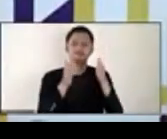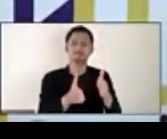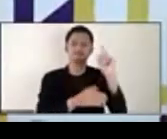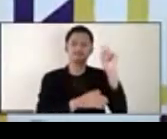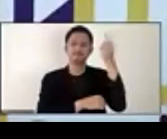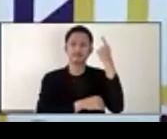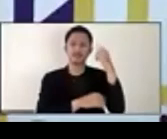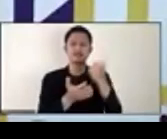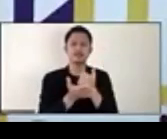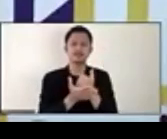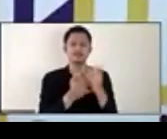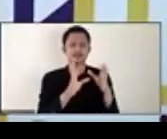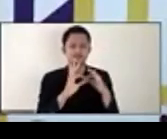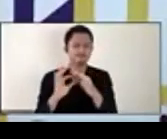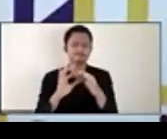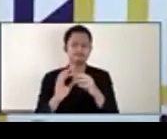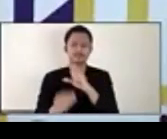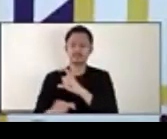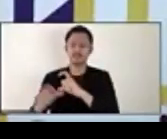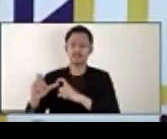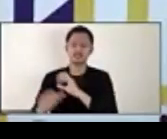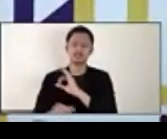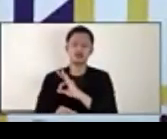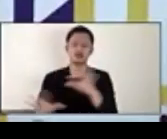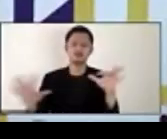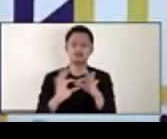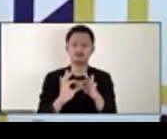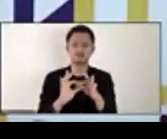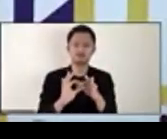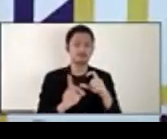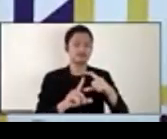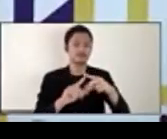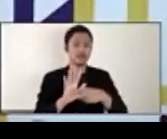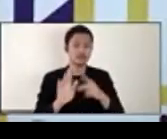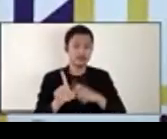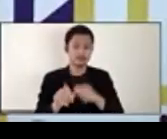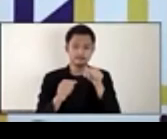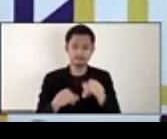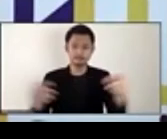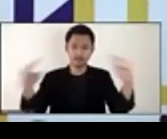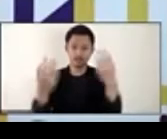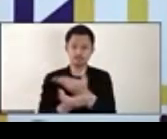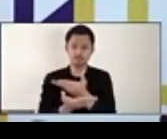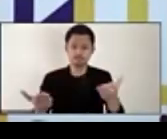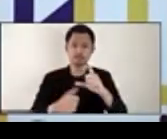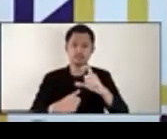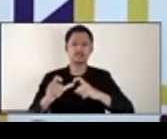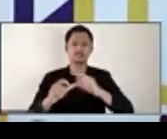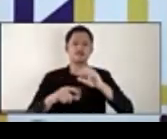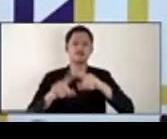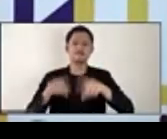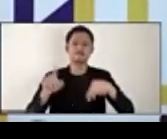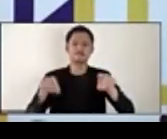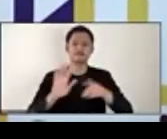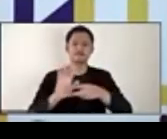pasti bekerja sangat dekat dengan CSO badannya bersama kita disini para hadirin banyak sekali dari besok map baik